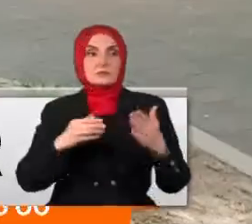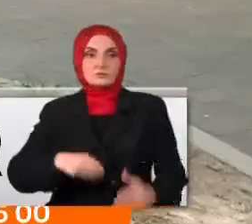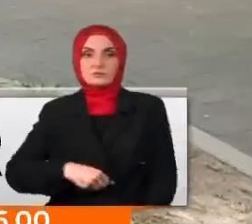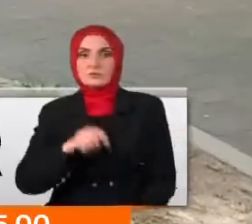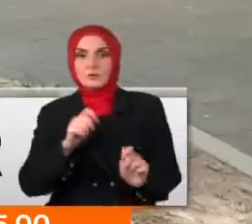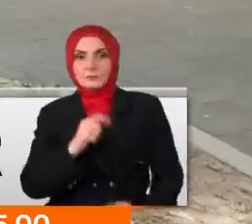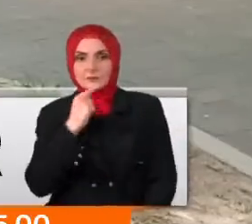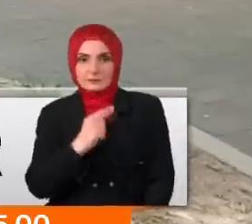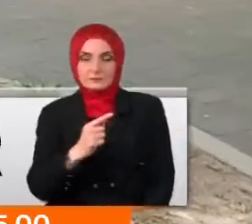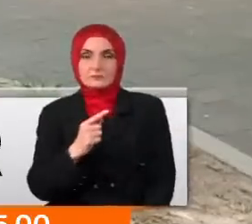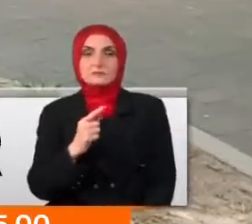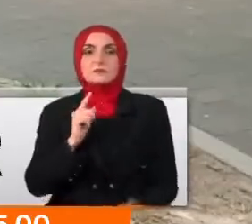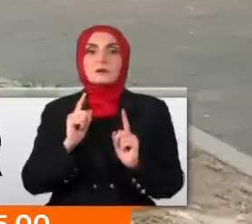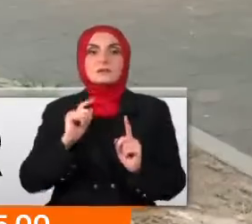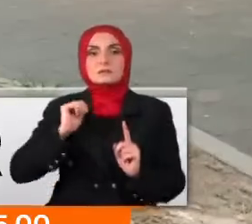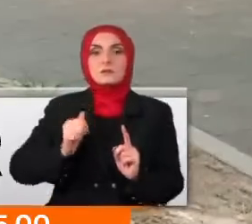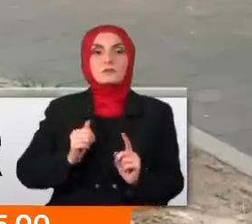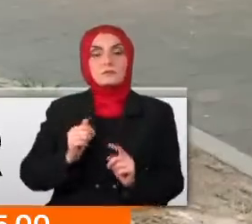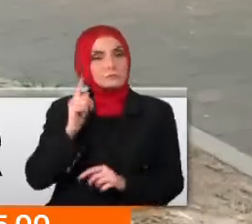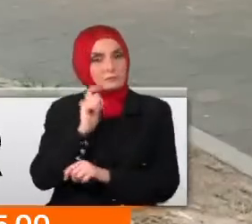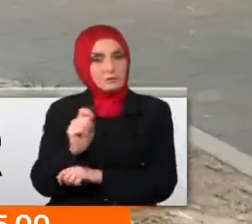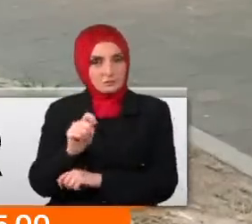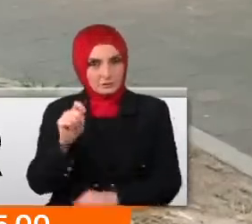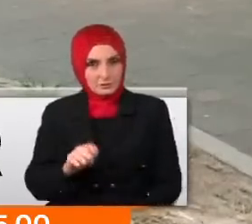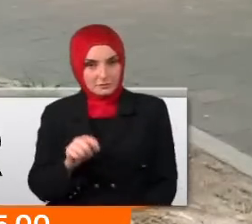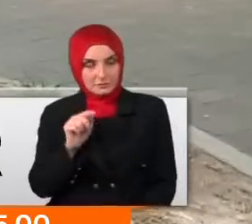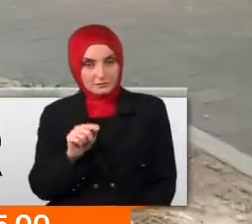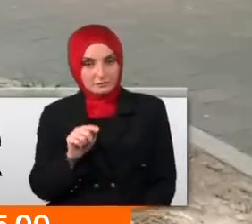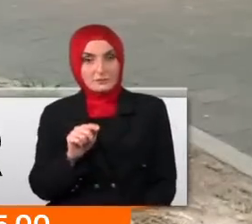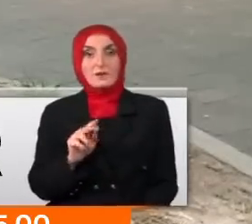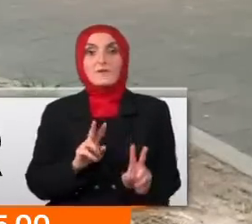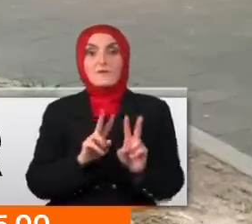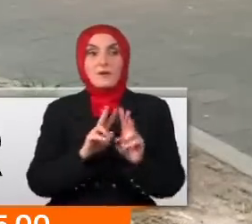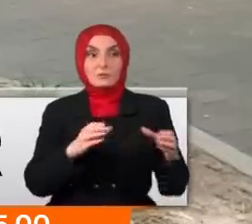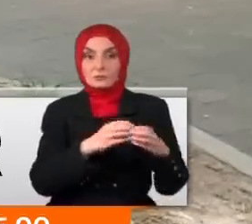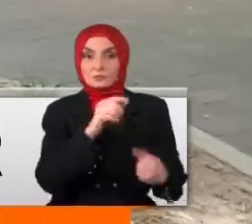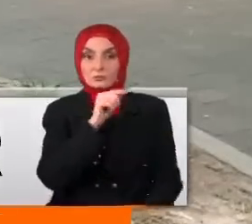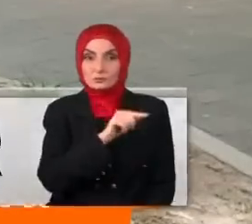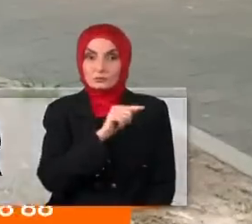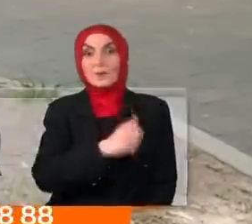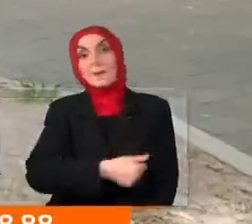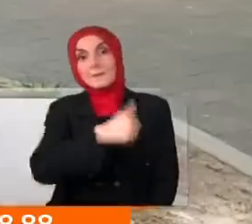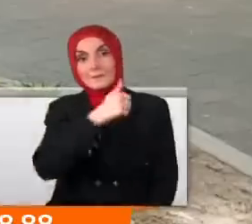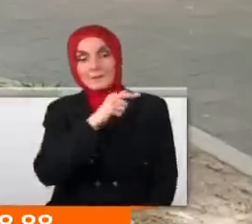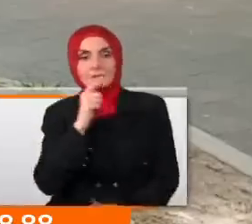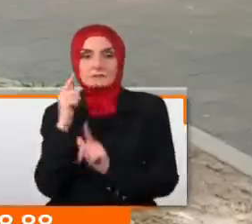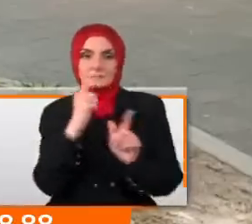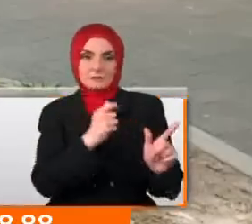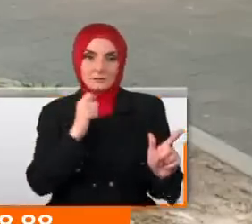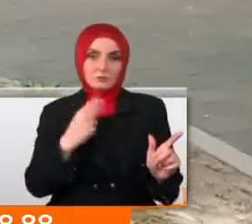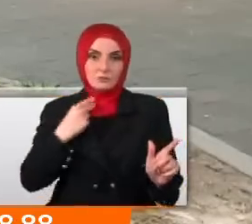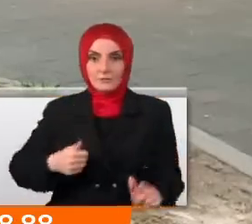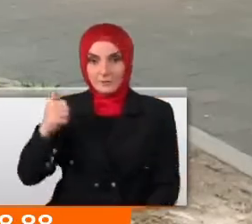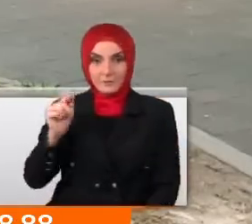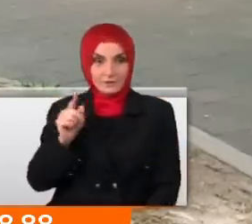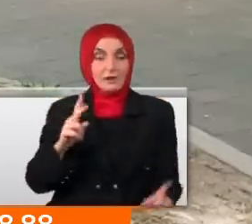Rusya Savunma Bakanlığı Wagner birliklerine seslenerek Prigojin'in suç macerasına katılmamalarını istedi. Wagner